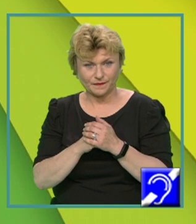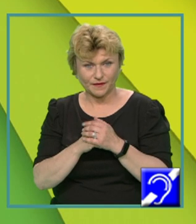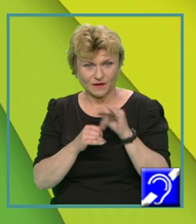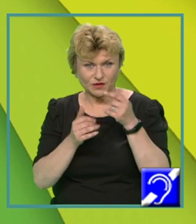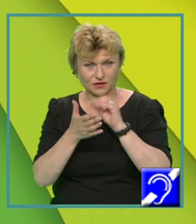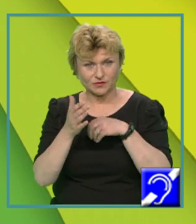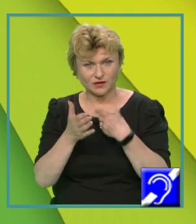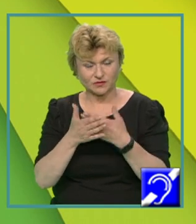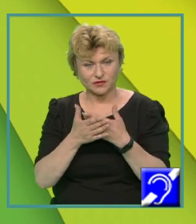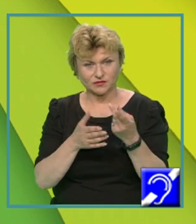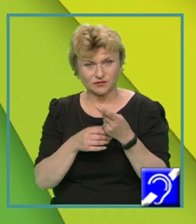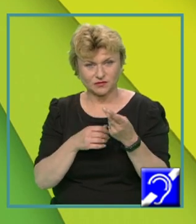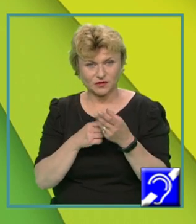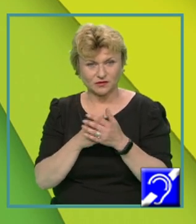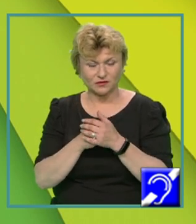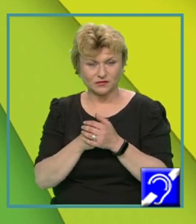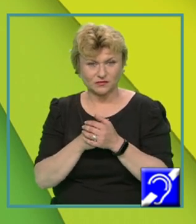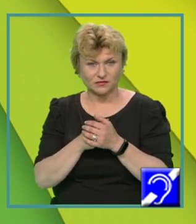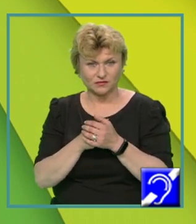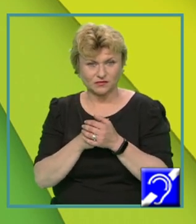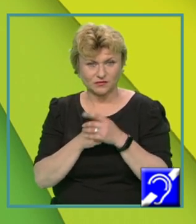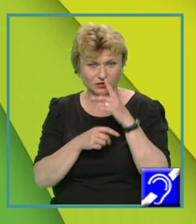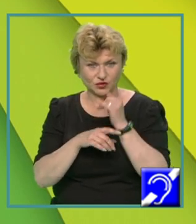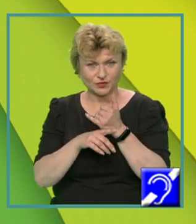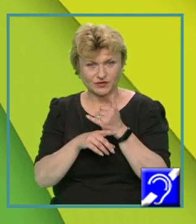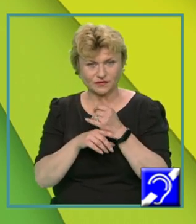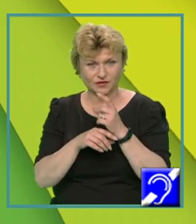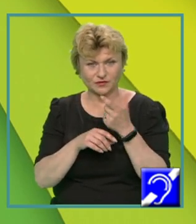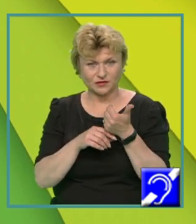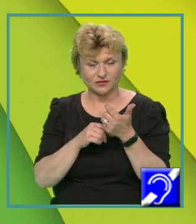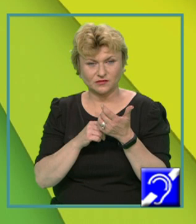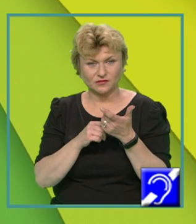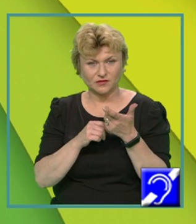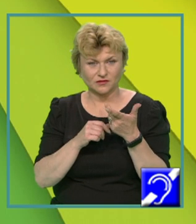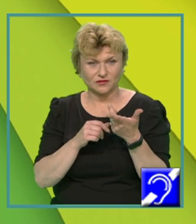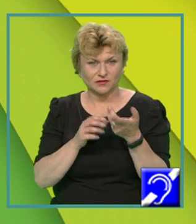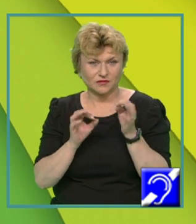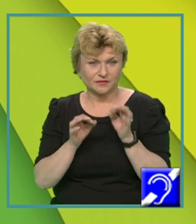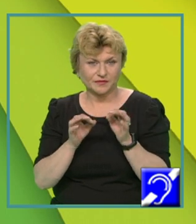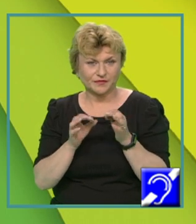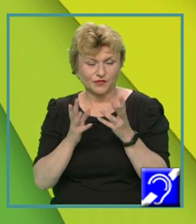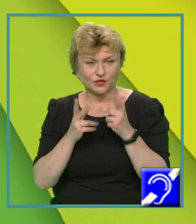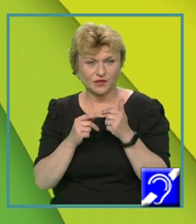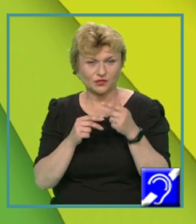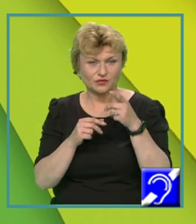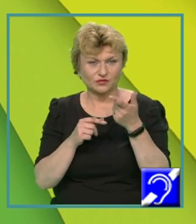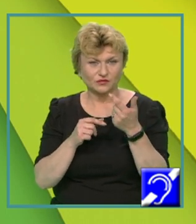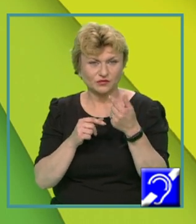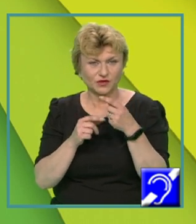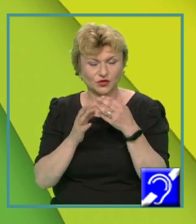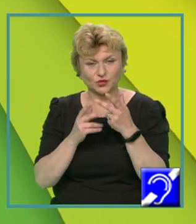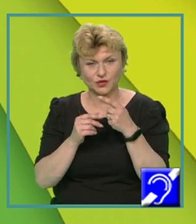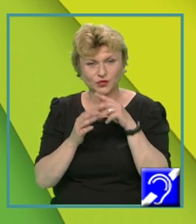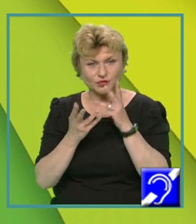între ele prin trei legături de hidrogen. Și observăm că adenina se leagă numai de timină, deci numărul de adenine va fi egal cu numărul de